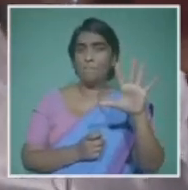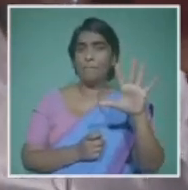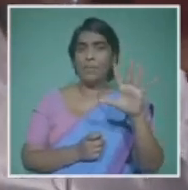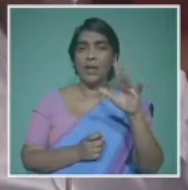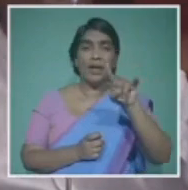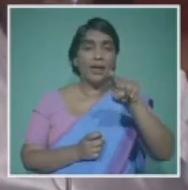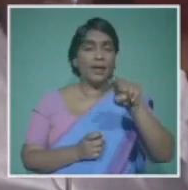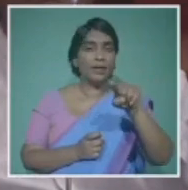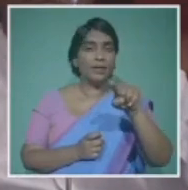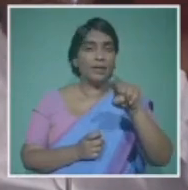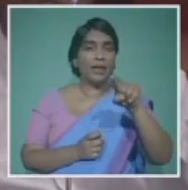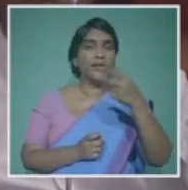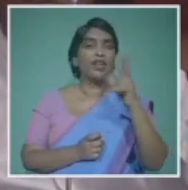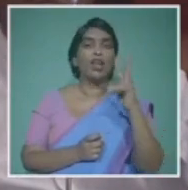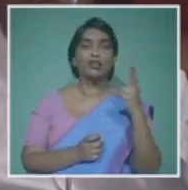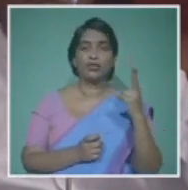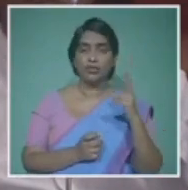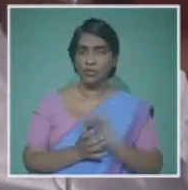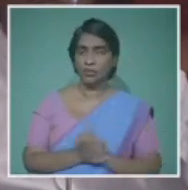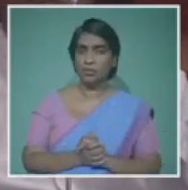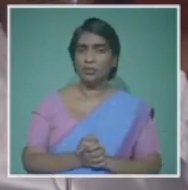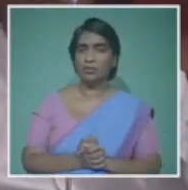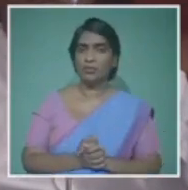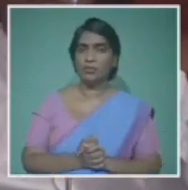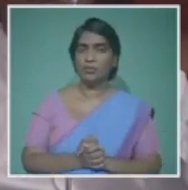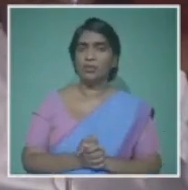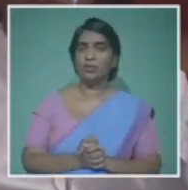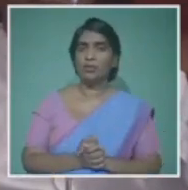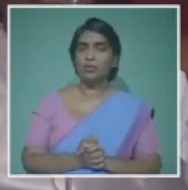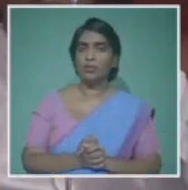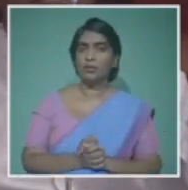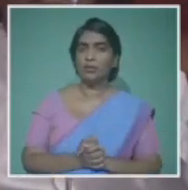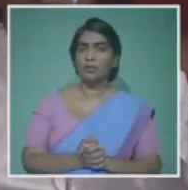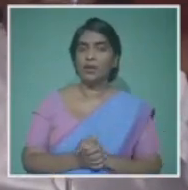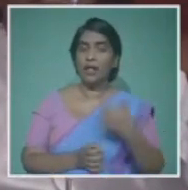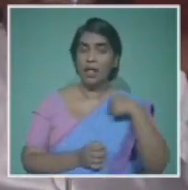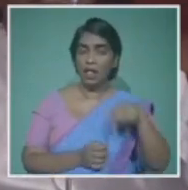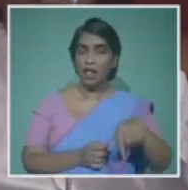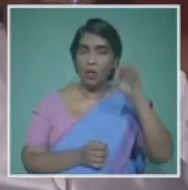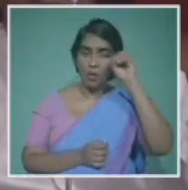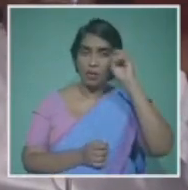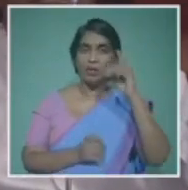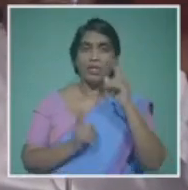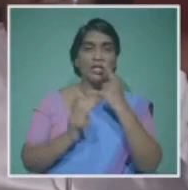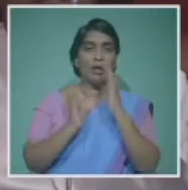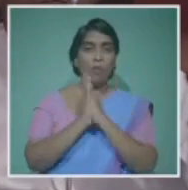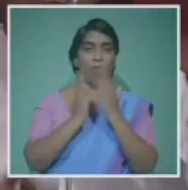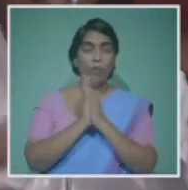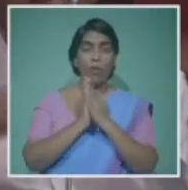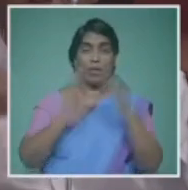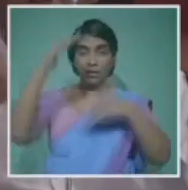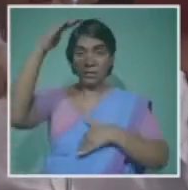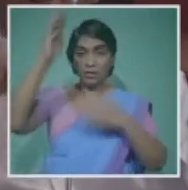රුපියල් 180යි එතකොට මට අදු දෙයක් කෙනෙක්ව CR පොත රුපියල් 800යි කියලා. ඔව් ඉන්න